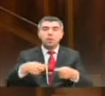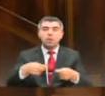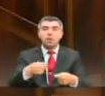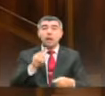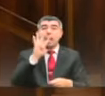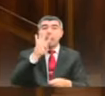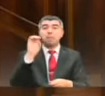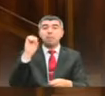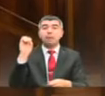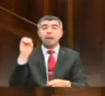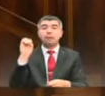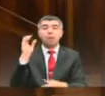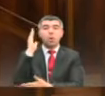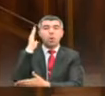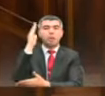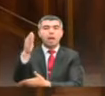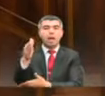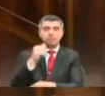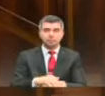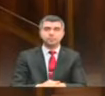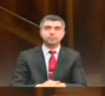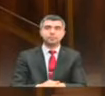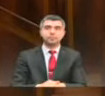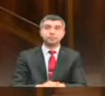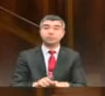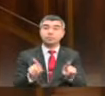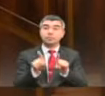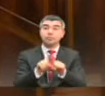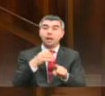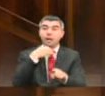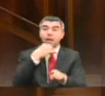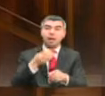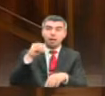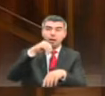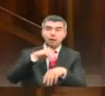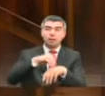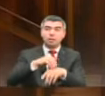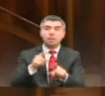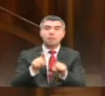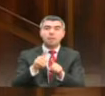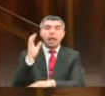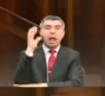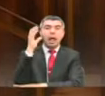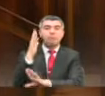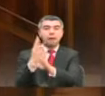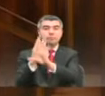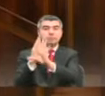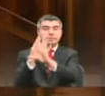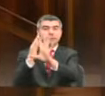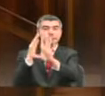هكتار. إطلاق مقاربة جديدة للمحافظة على النظم الغابوية